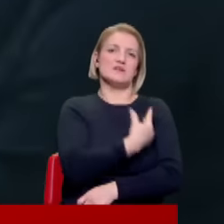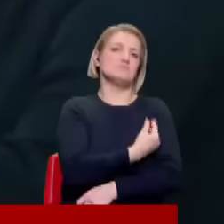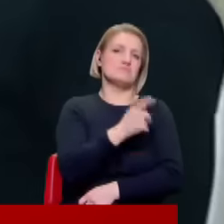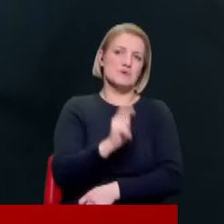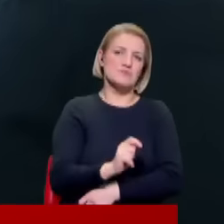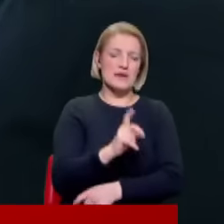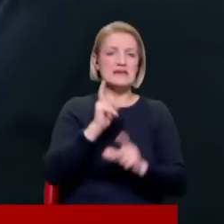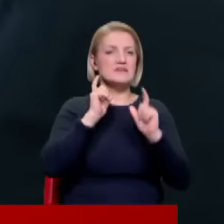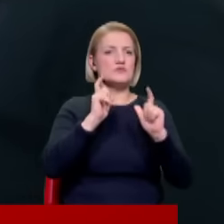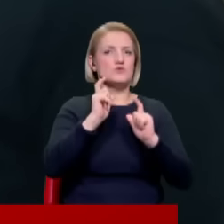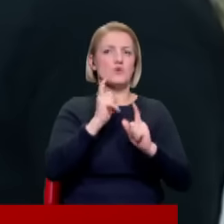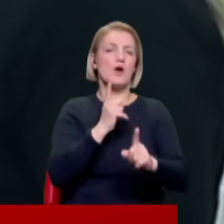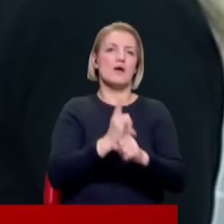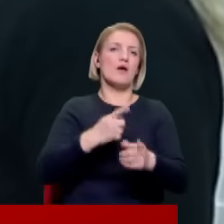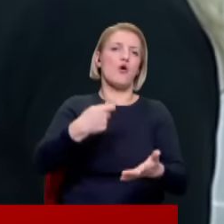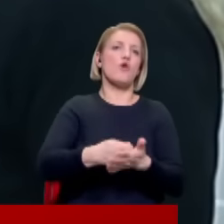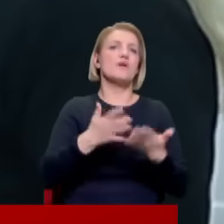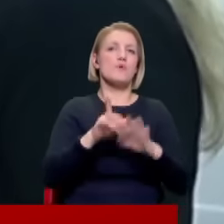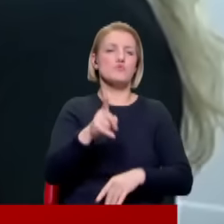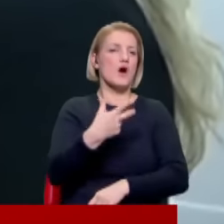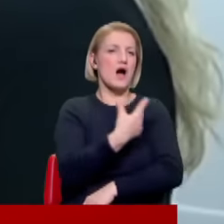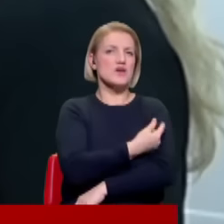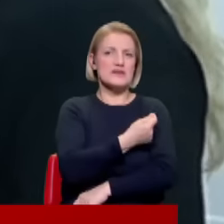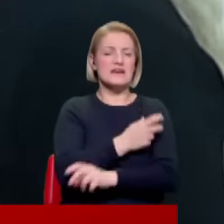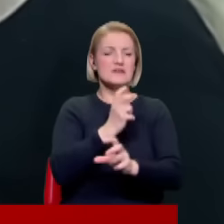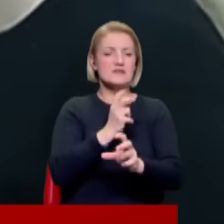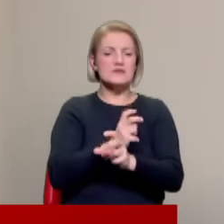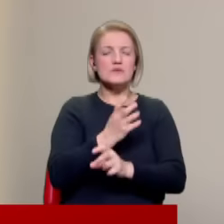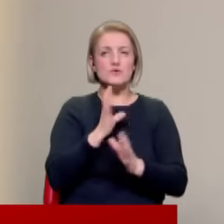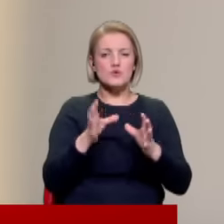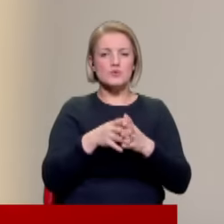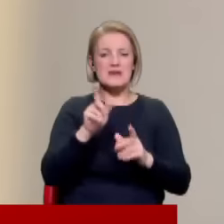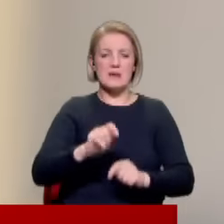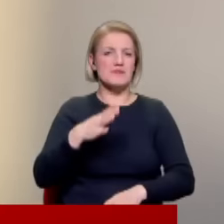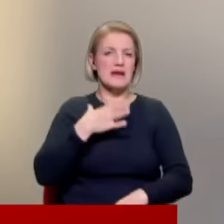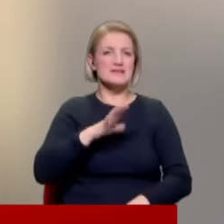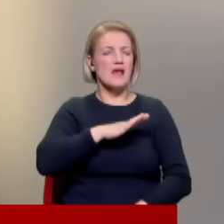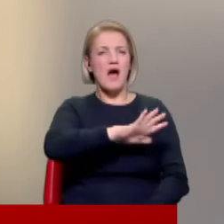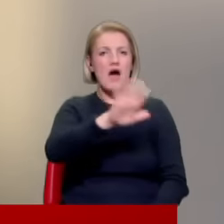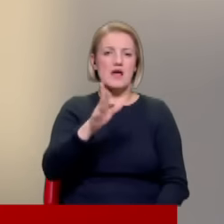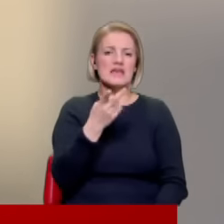yapılıyor. SGK karşılamıyor. Bu aşıya da risk grubu da dahil yaptırmak isteyen